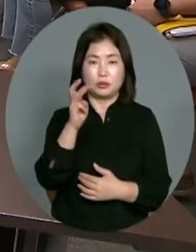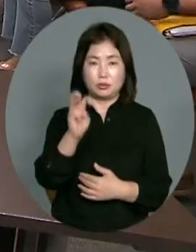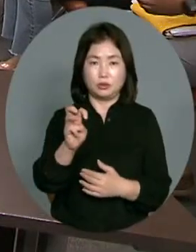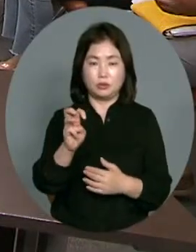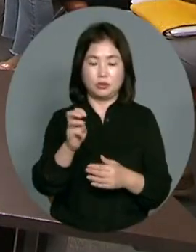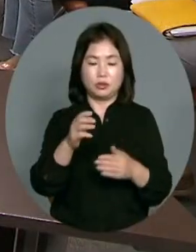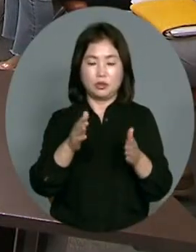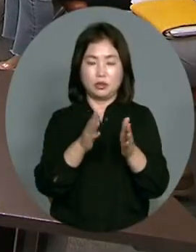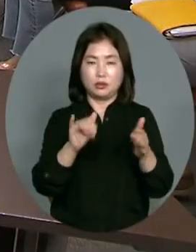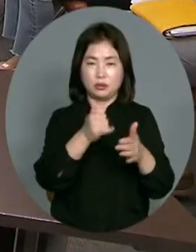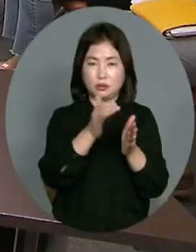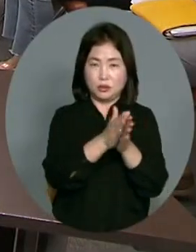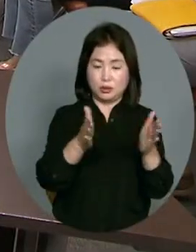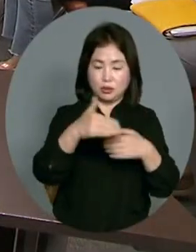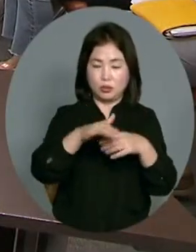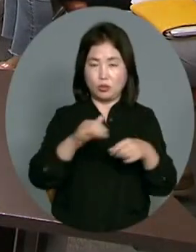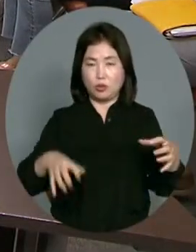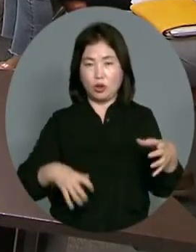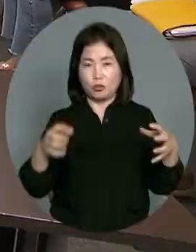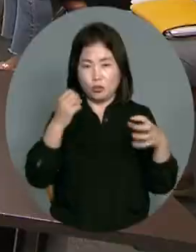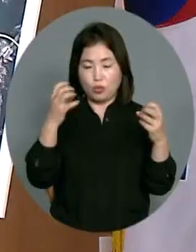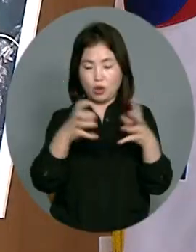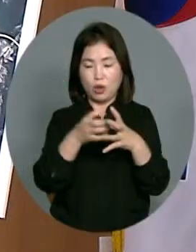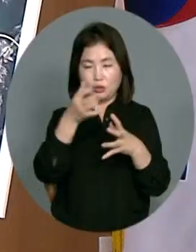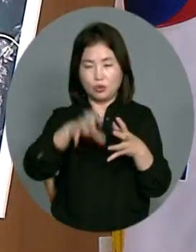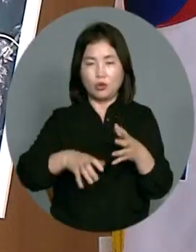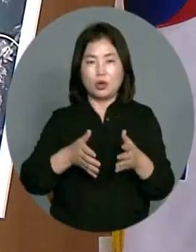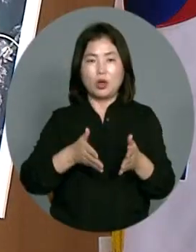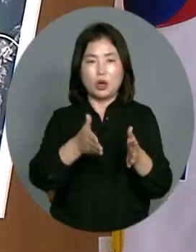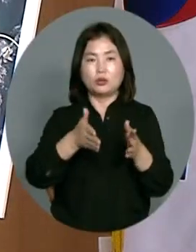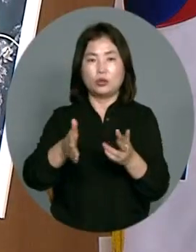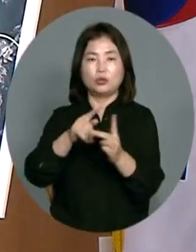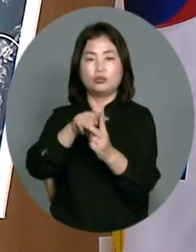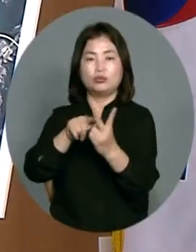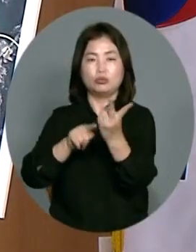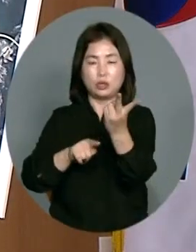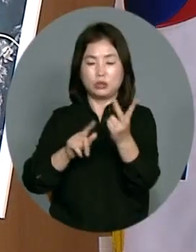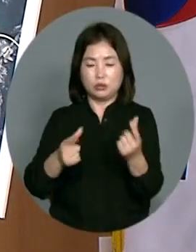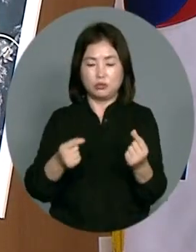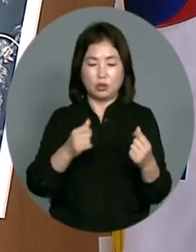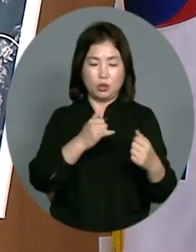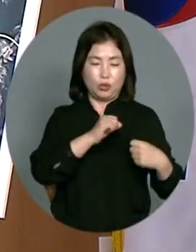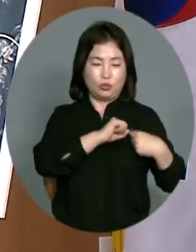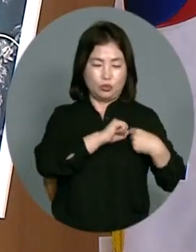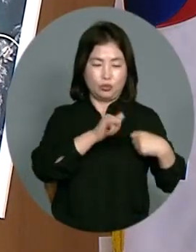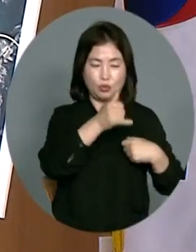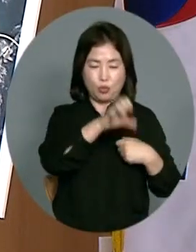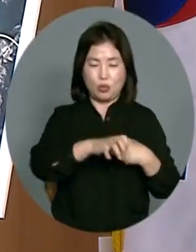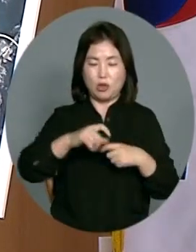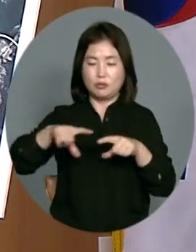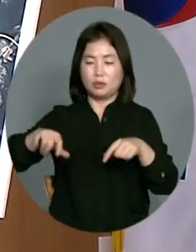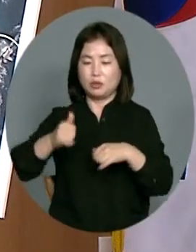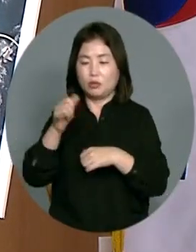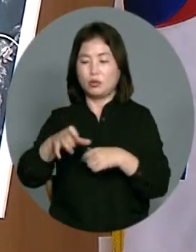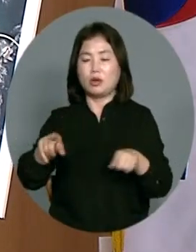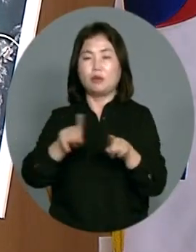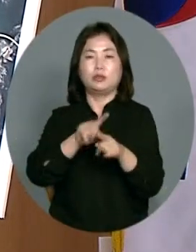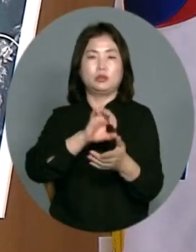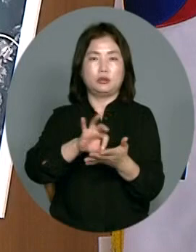2030년 개항 예정인 대구경북통합신공항의 활주로는 두 개로 지금처럼 군공항과 민간공항이 함께